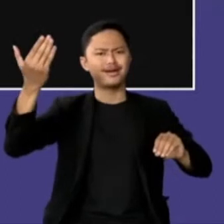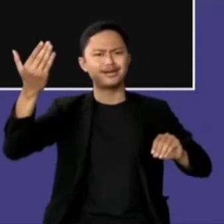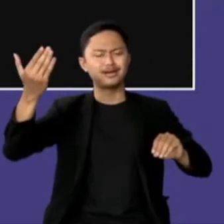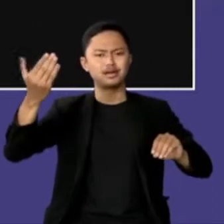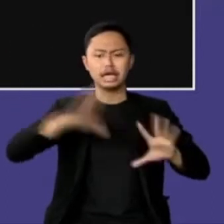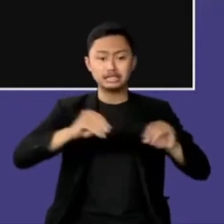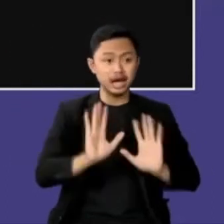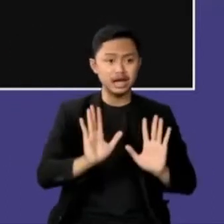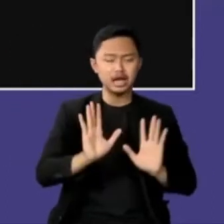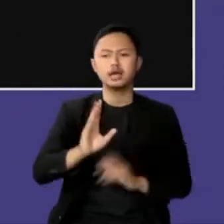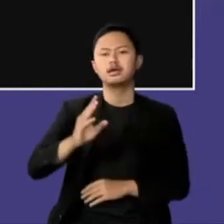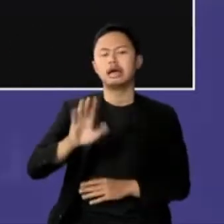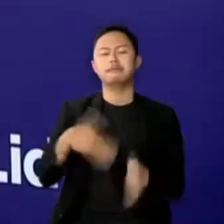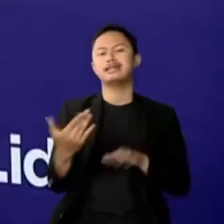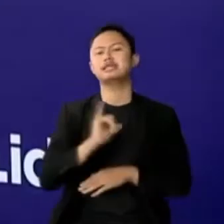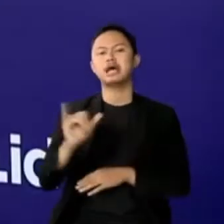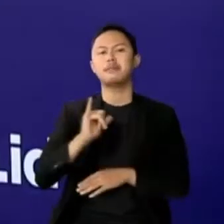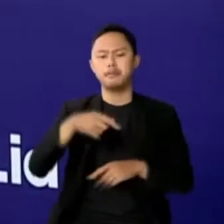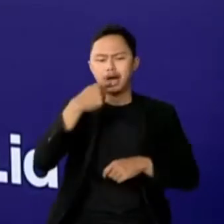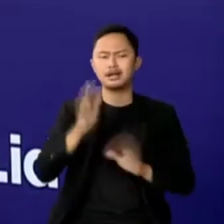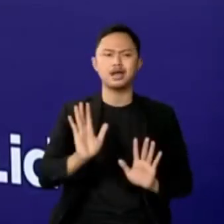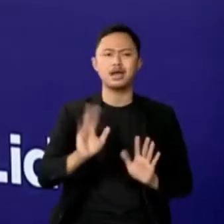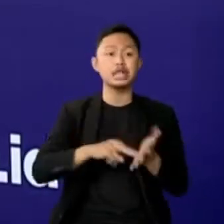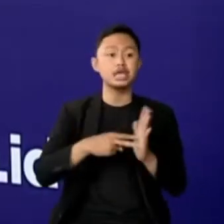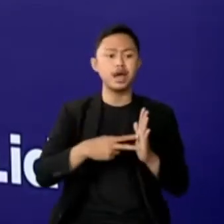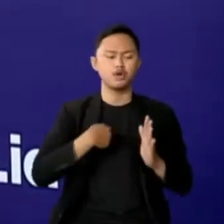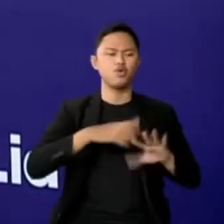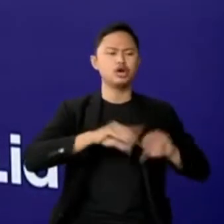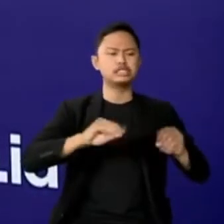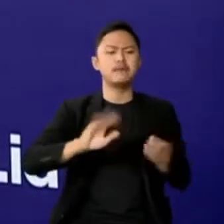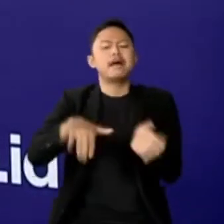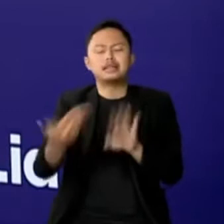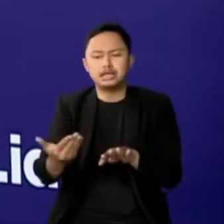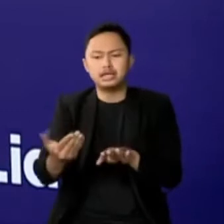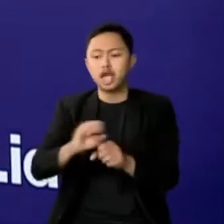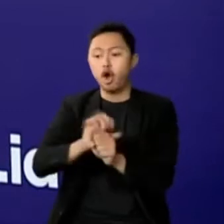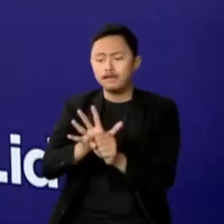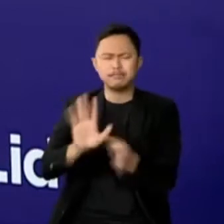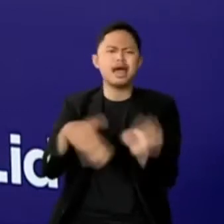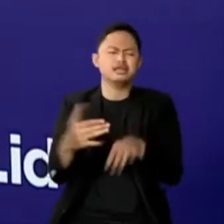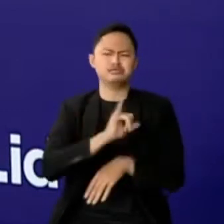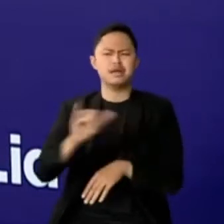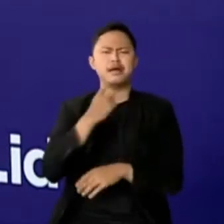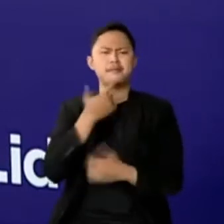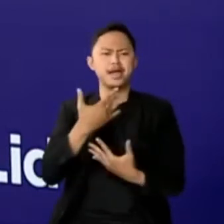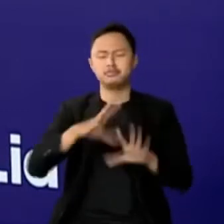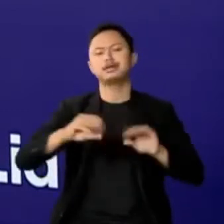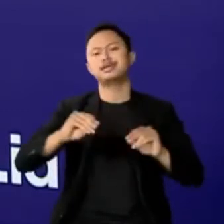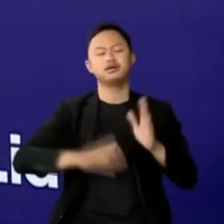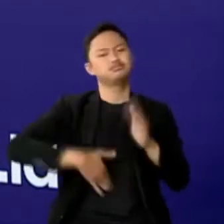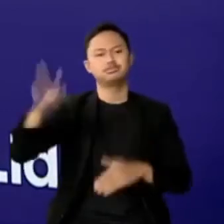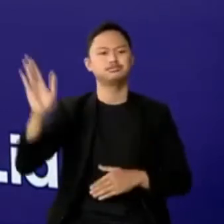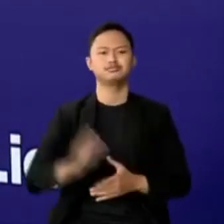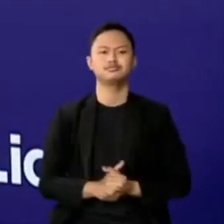makan mati juga jadi copied batik dan perjam Ati ini juga tantangan kami di Jakarta Oke